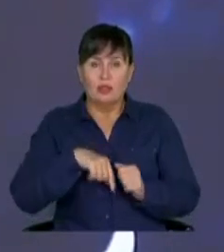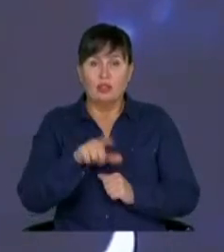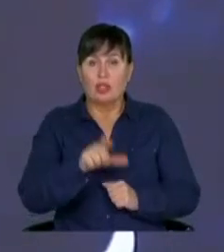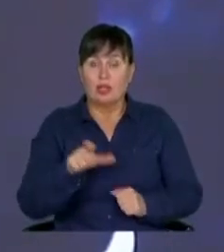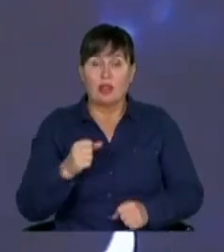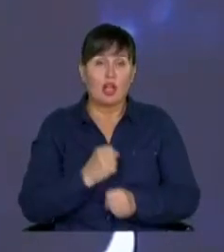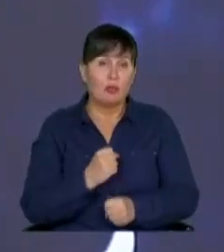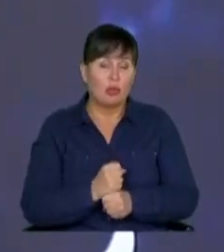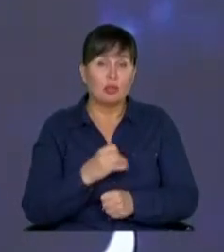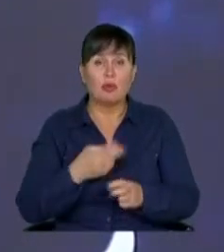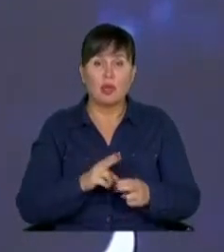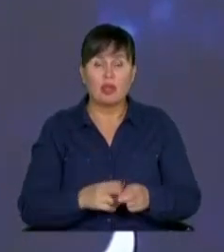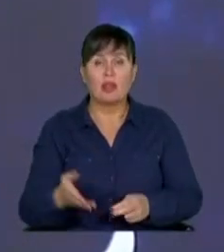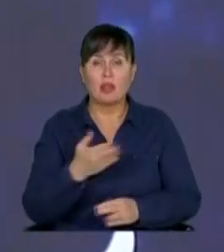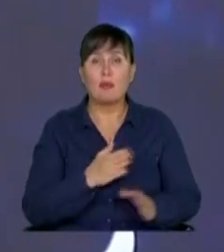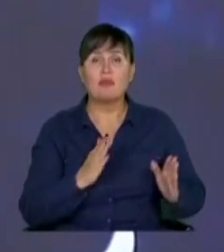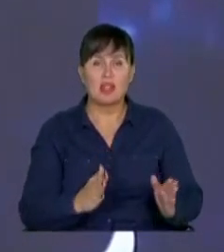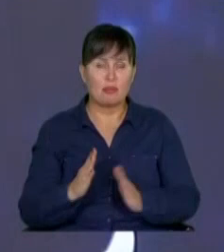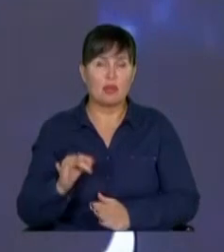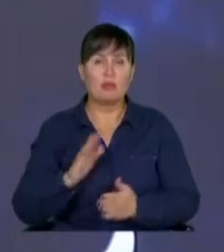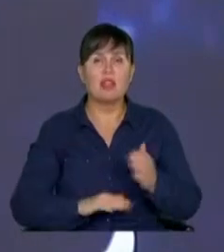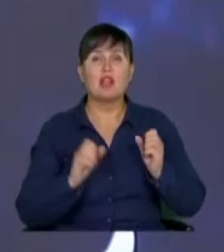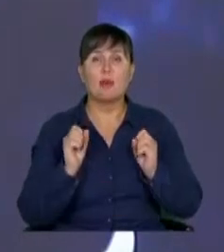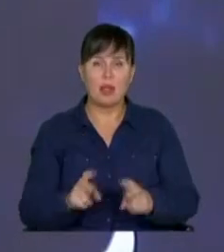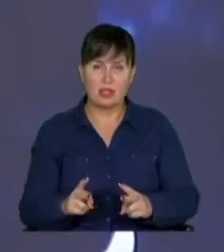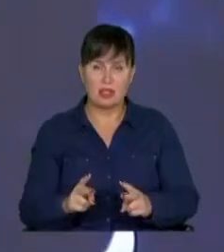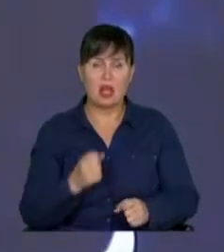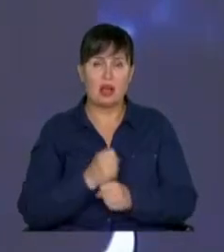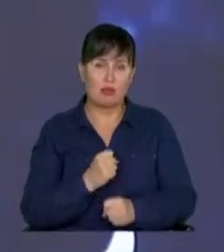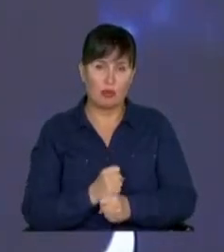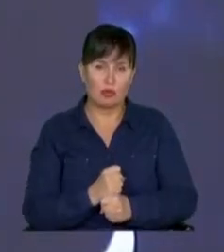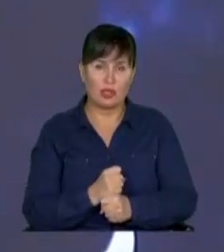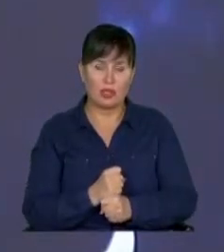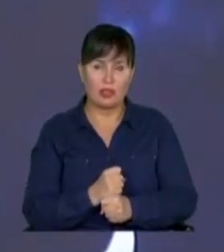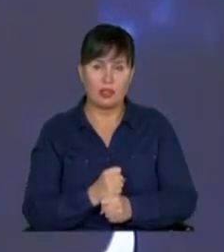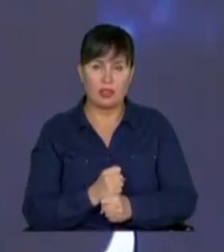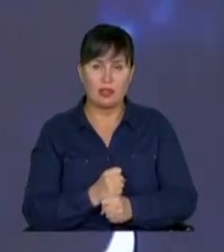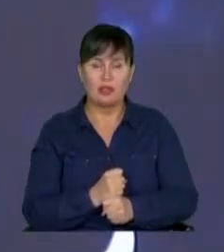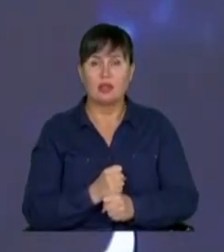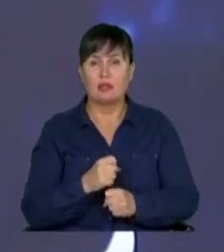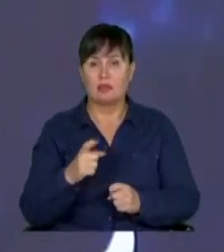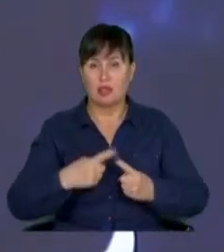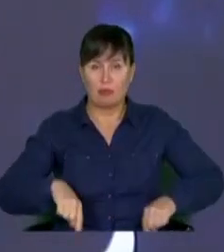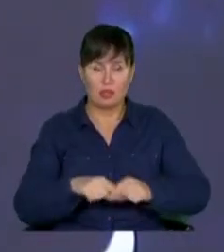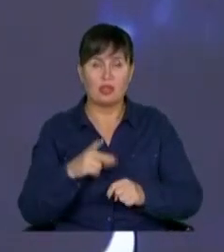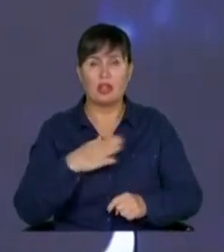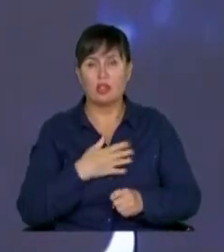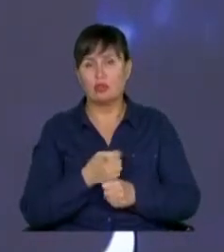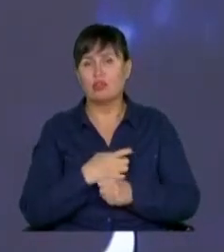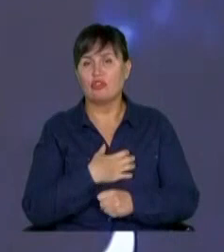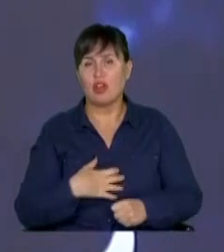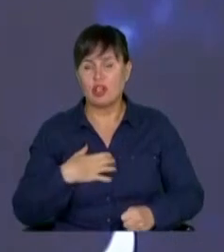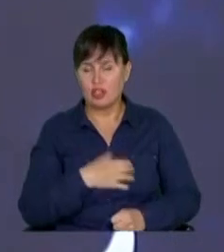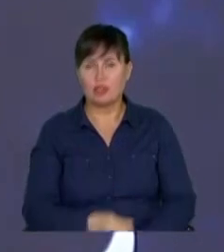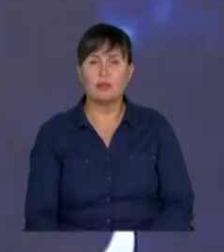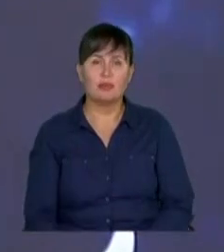человек работают, поэтому нам стабильная и безопасная работа комбината для нас очень важна. Это